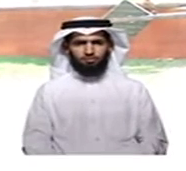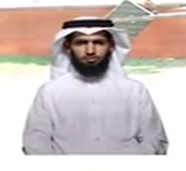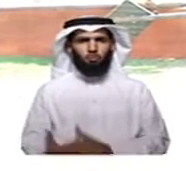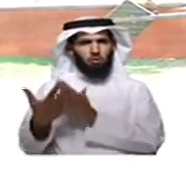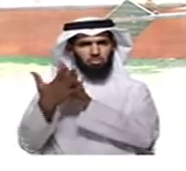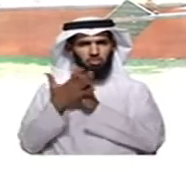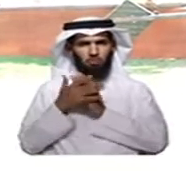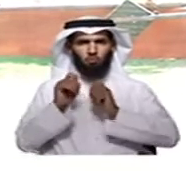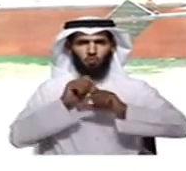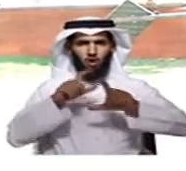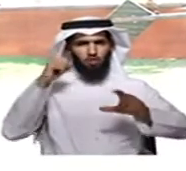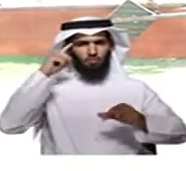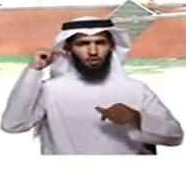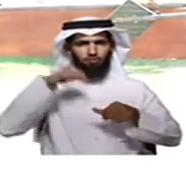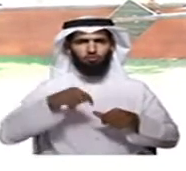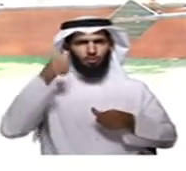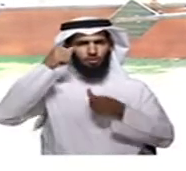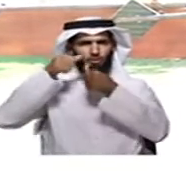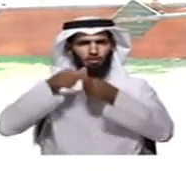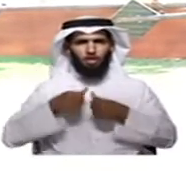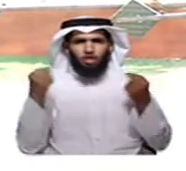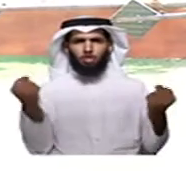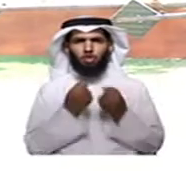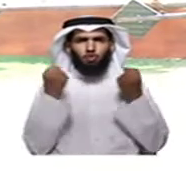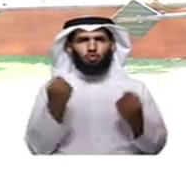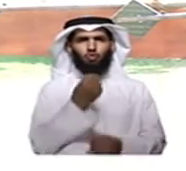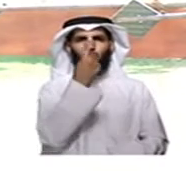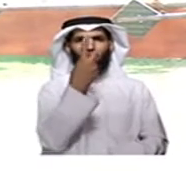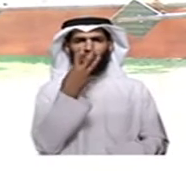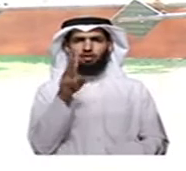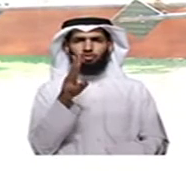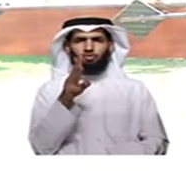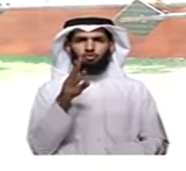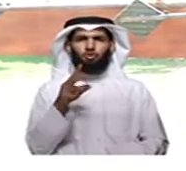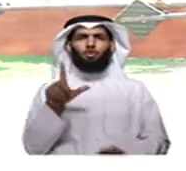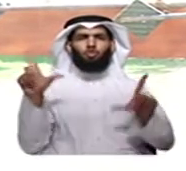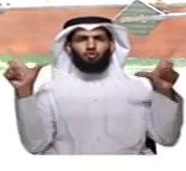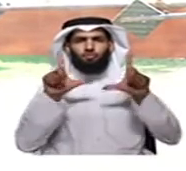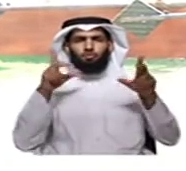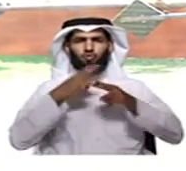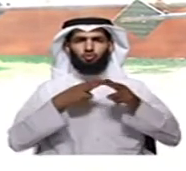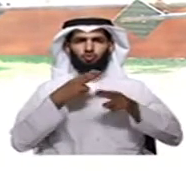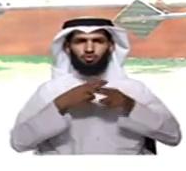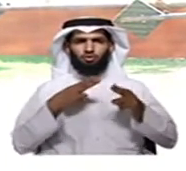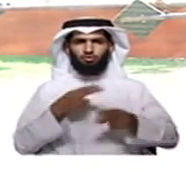من رحلة إحياء ذكرى الغوص بدورتها 31. يوسف صفر، تلفزيون دولة الكويت.